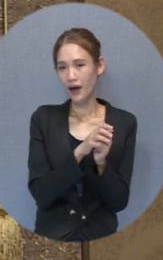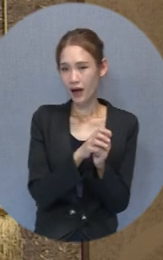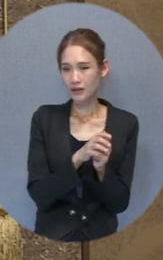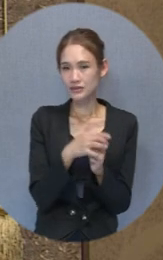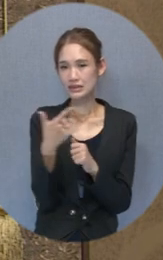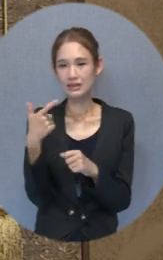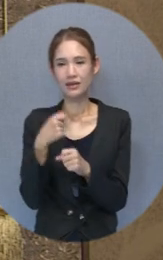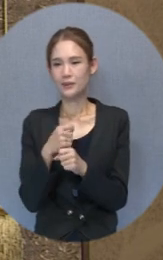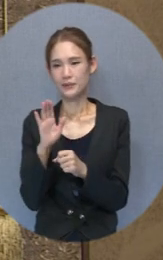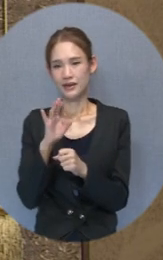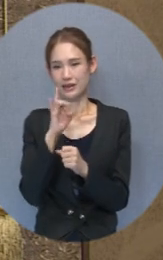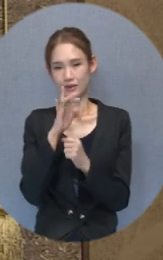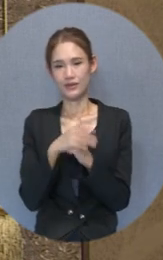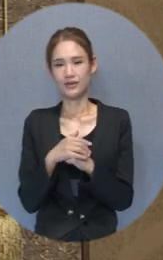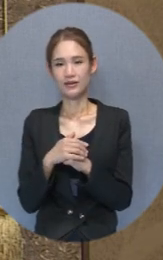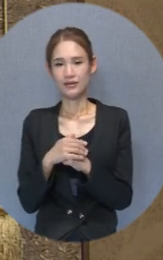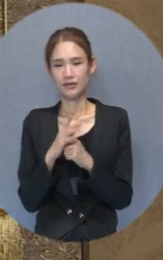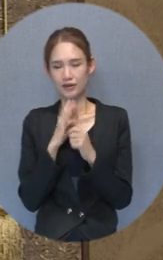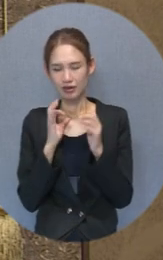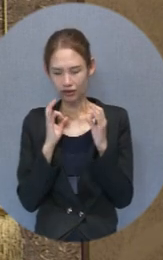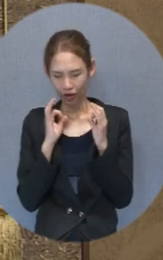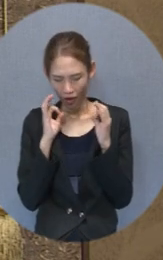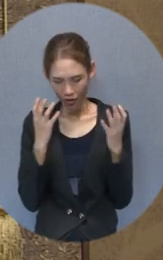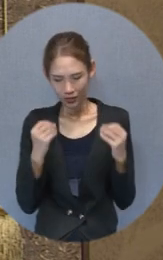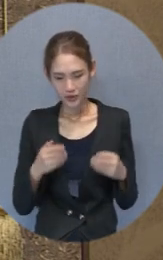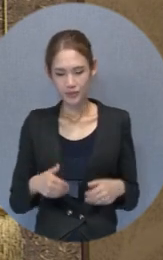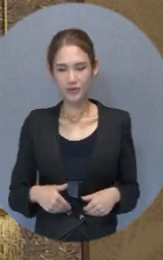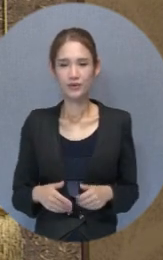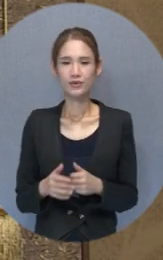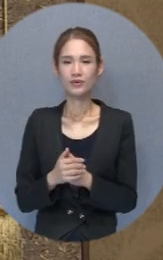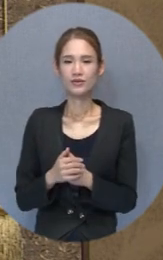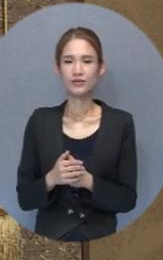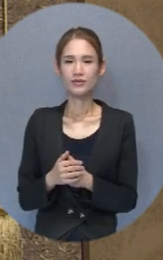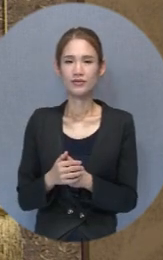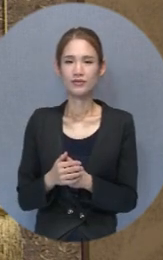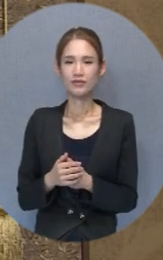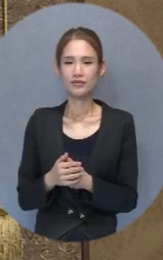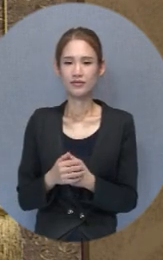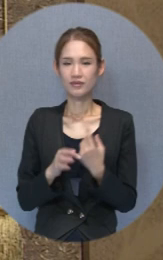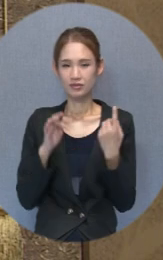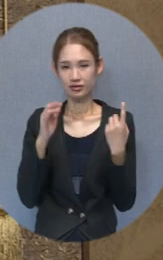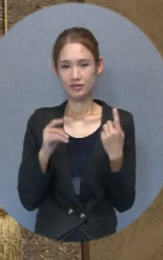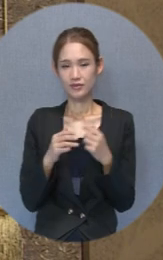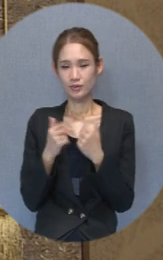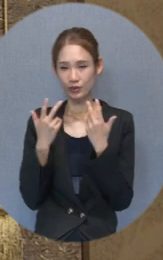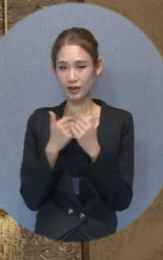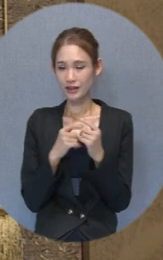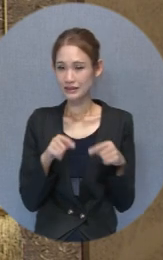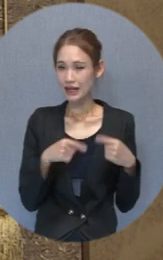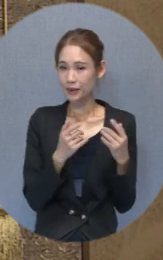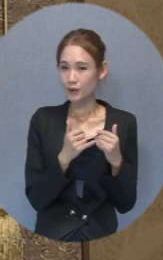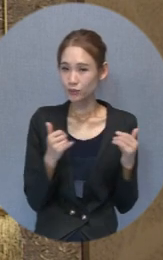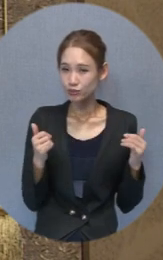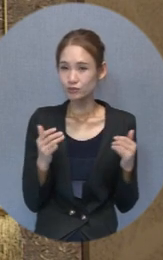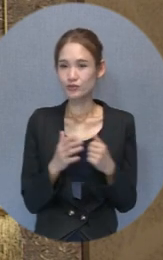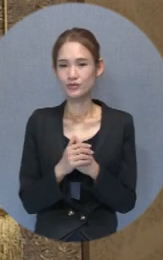네. 그래서 바느질을 정말 많은 정성이 담겨 있네요. 1차적으로 이제 봉사 참여하시는 분들이